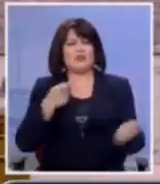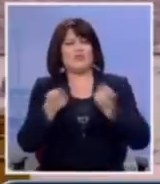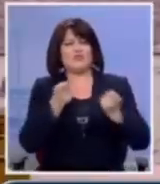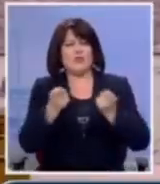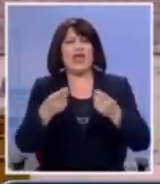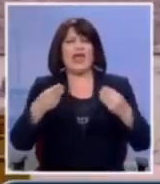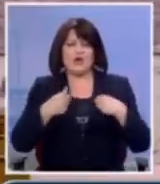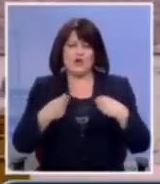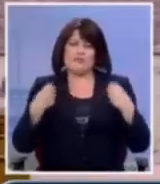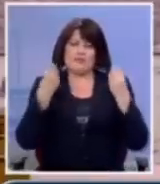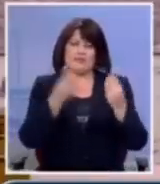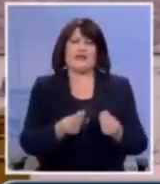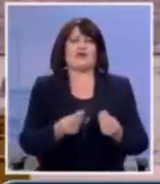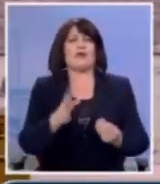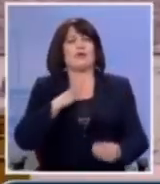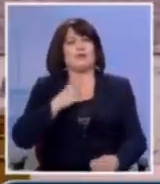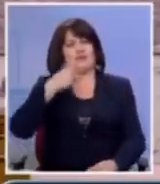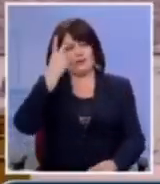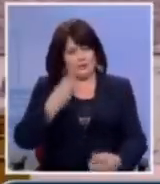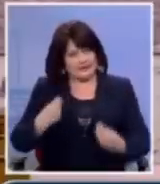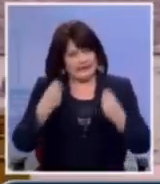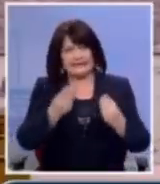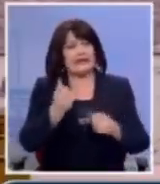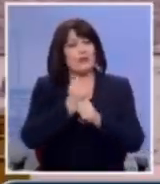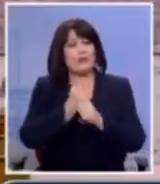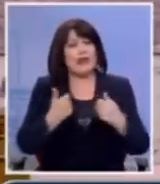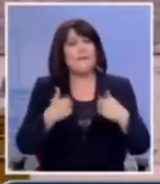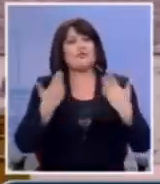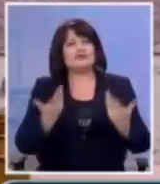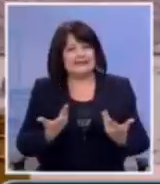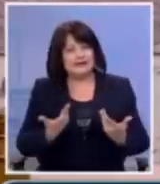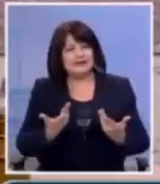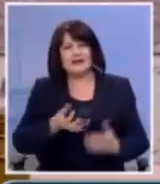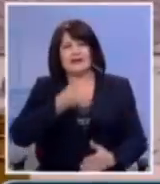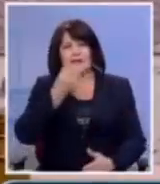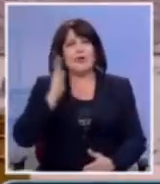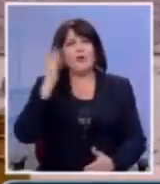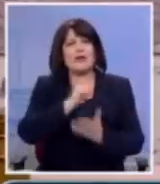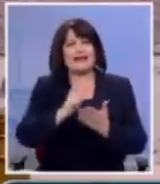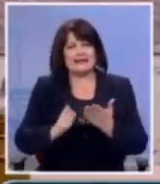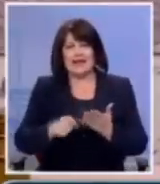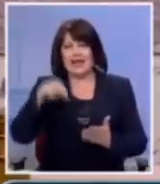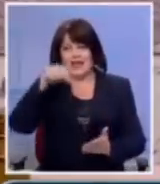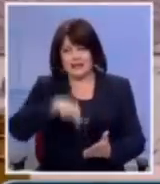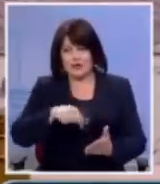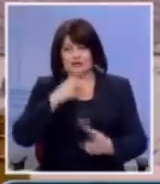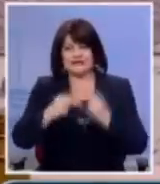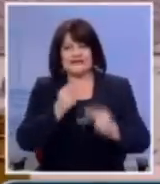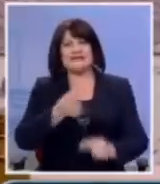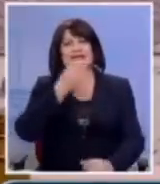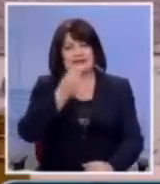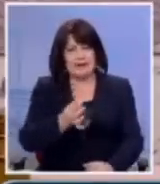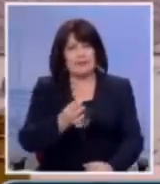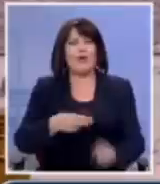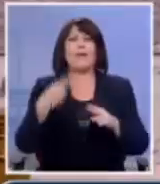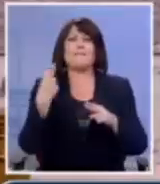συνεισφορά σε σχέση με τα ανθρώπινα δικαιώματα είναι να καταθέσω στα πρακτικά αυτής εδώ της συζήτησης την